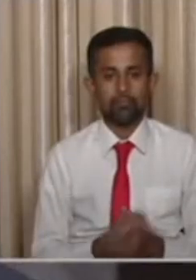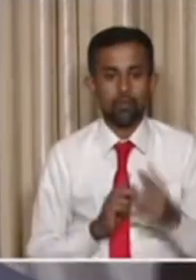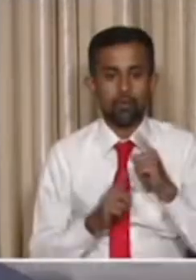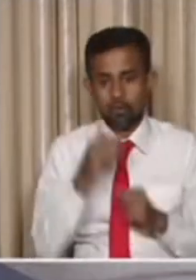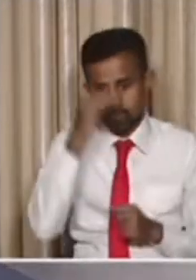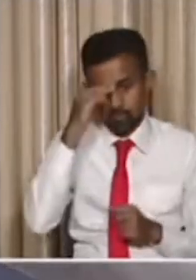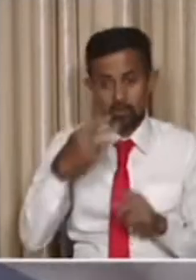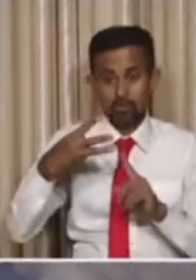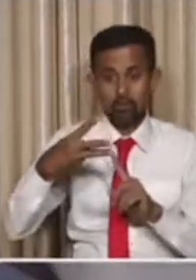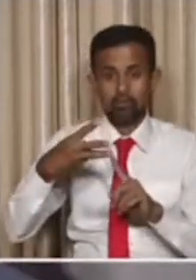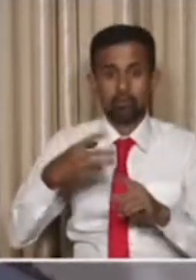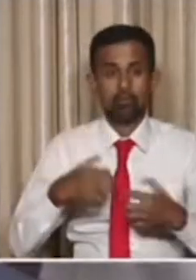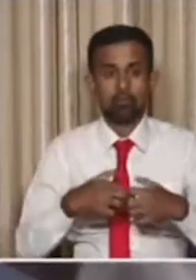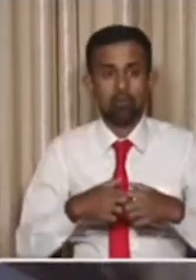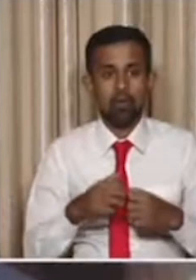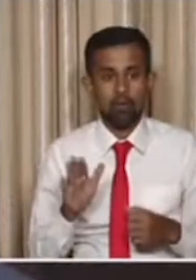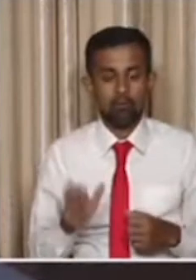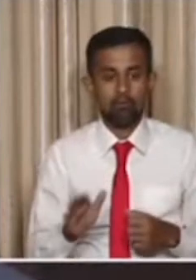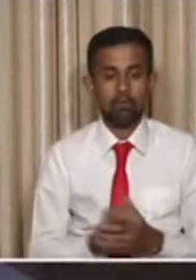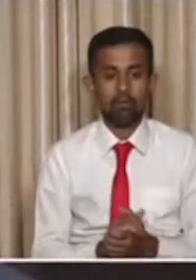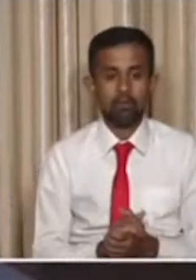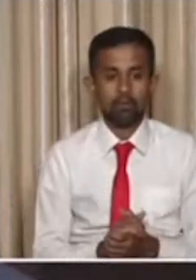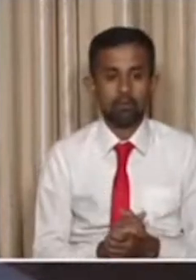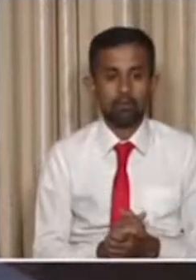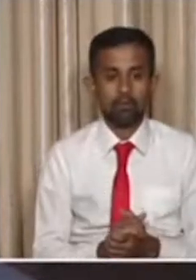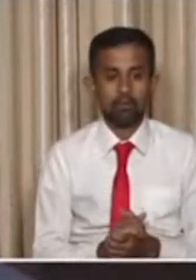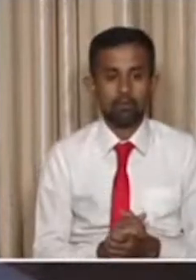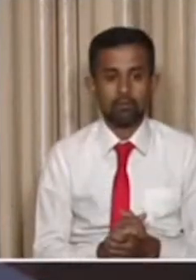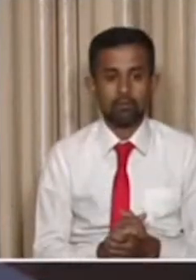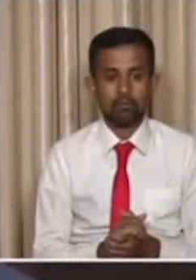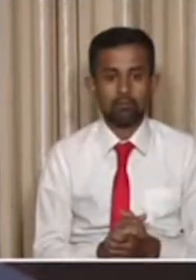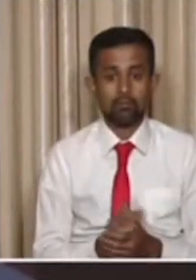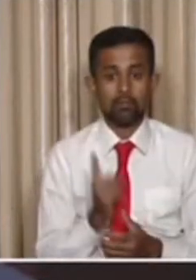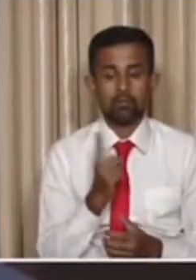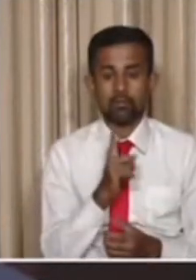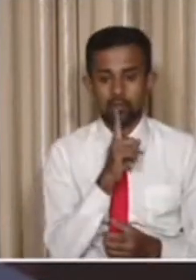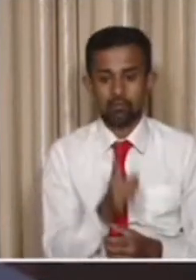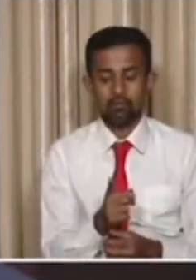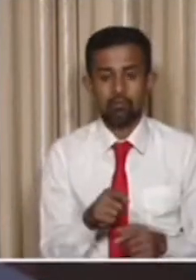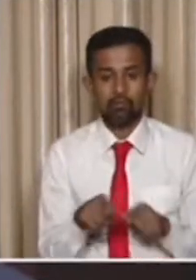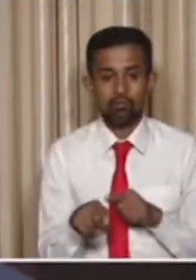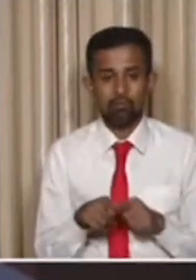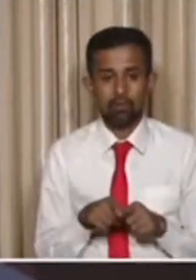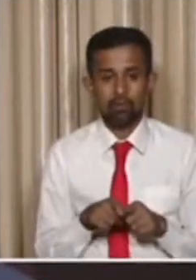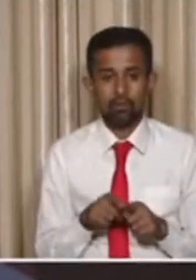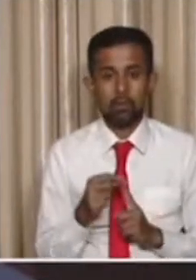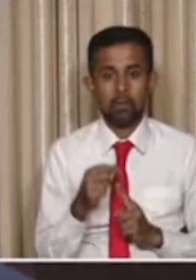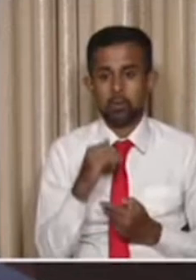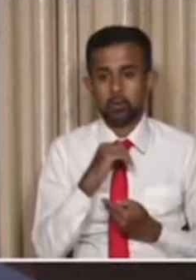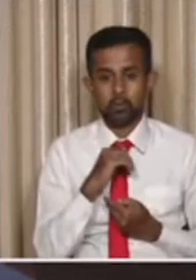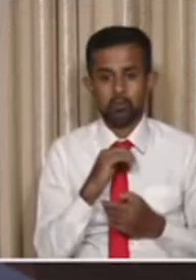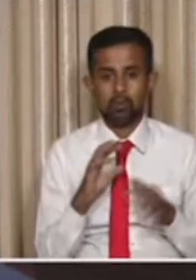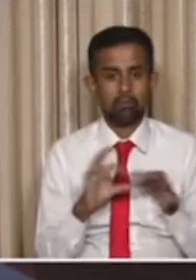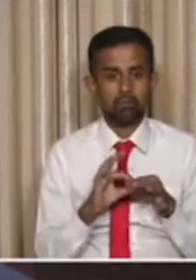කතානායකතුමනි තුන්වෙනි කාරණාවක් තියෙනවා. තුන්වෙනි කාරණාව තමයි මම අර මුලදී කිව්වා වගේ මට පුද්ගලික